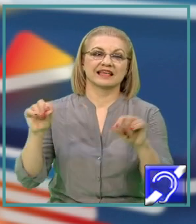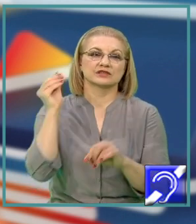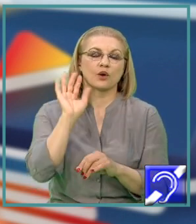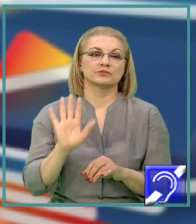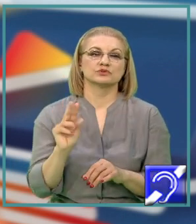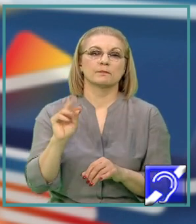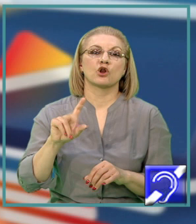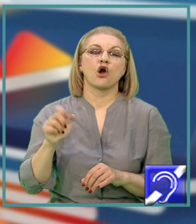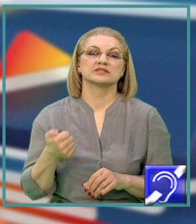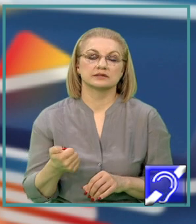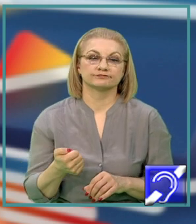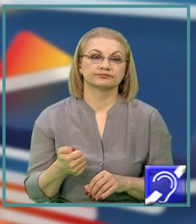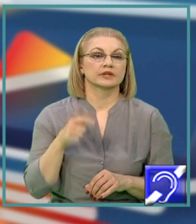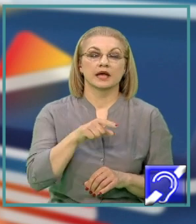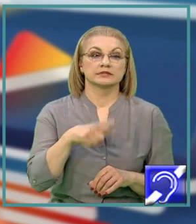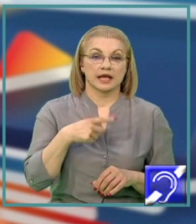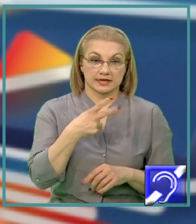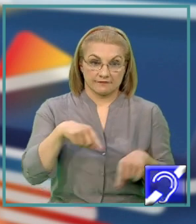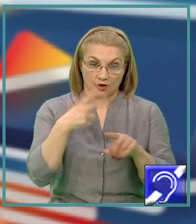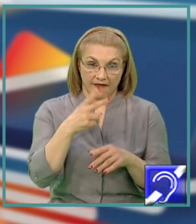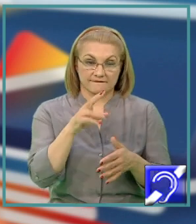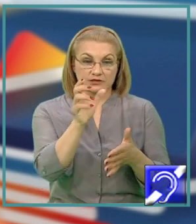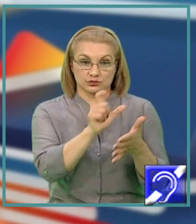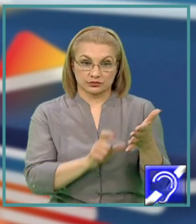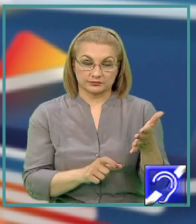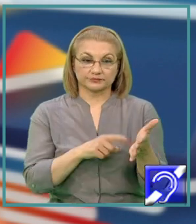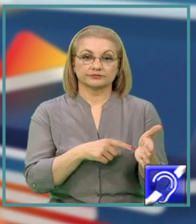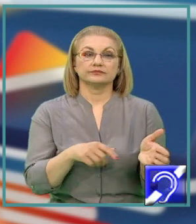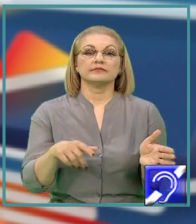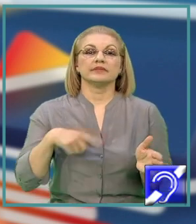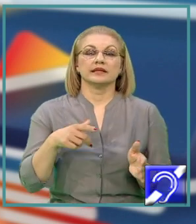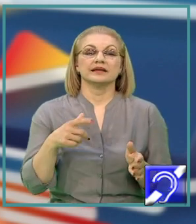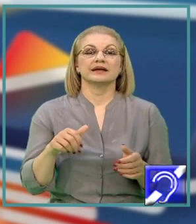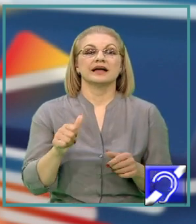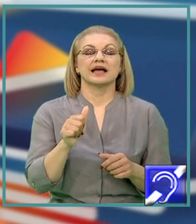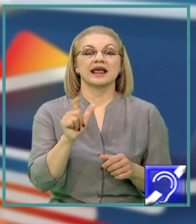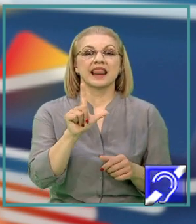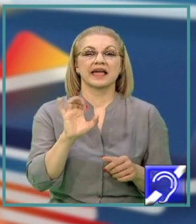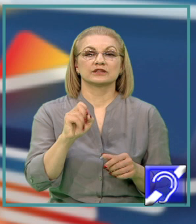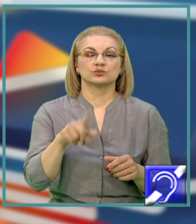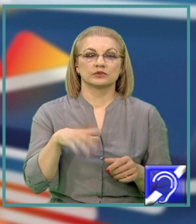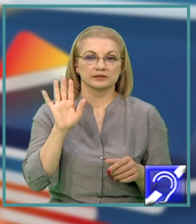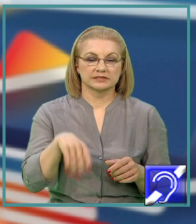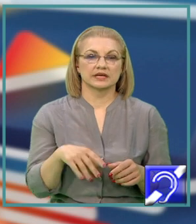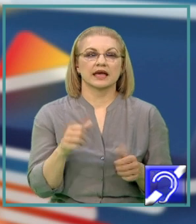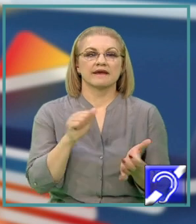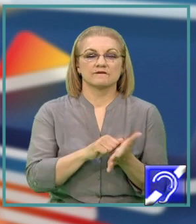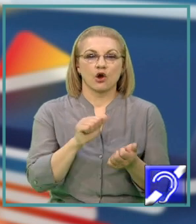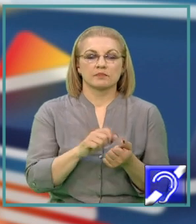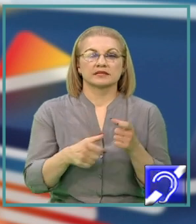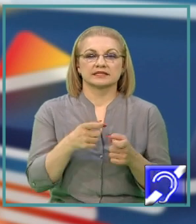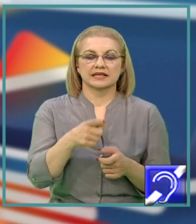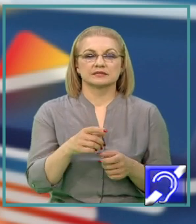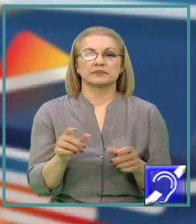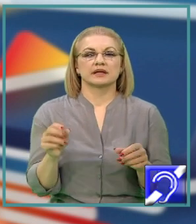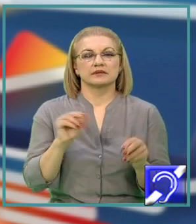în proză. Cuprinde, după cum ați văzut la lectură, informații despre compoziția textului, comedie